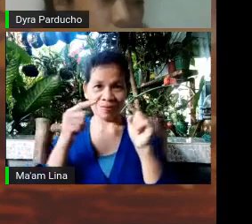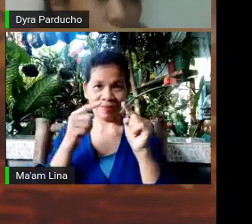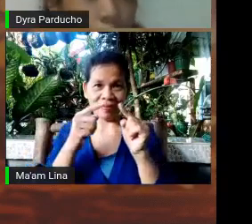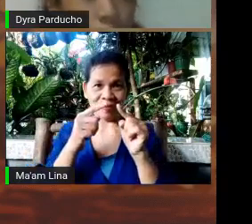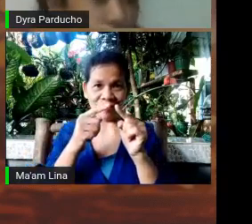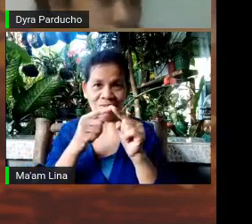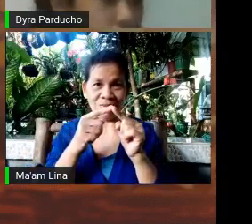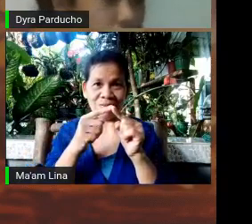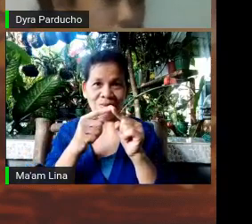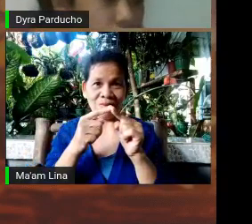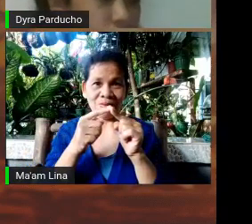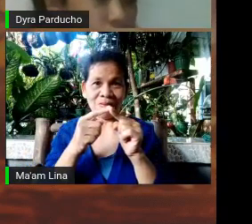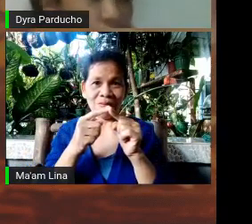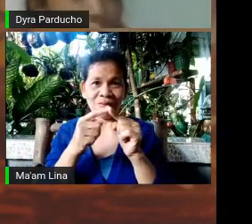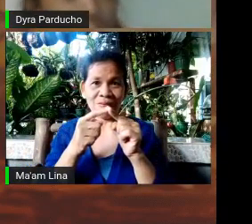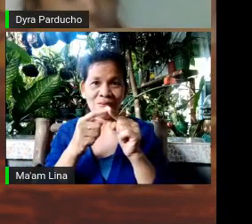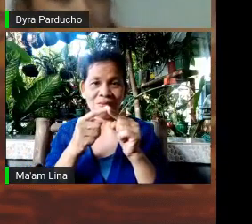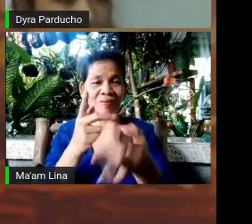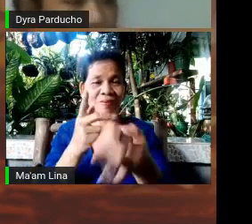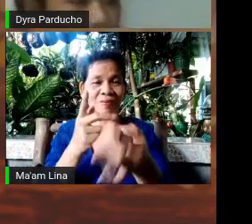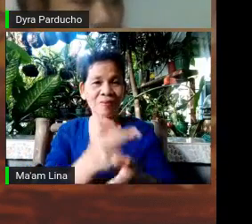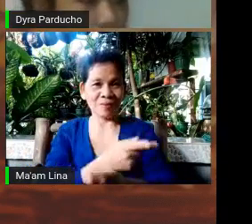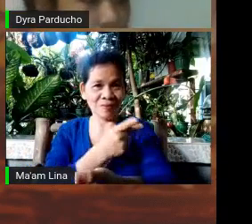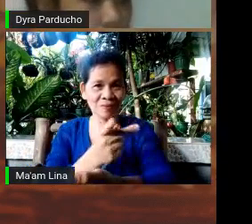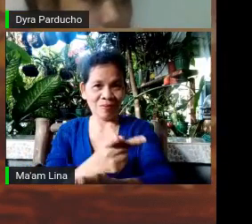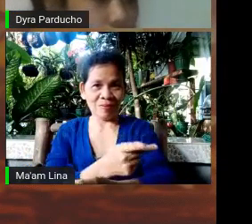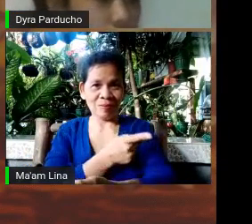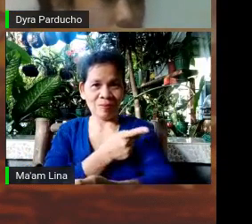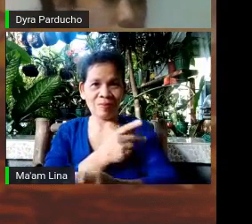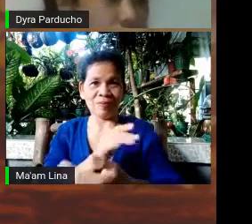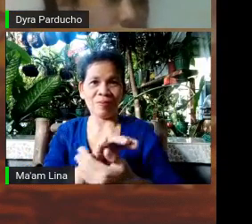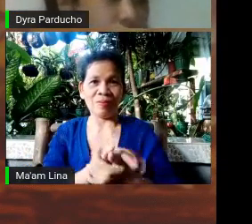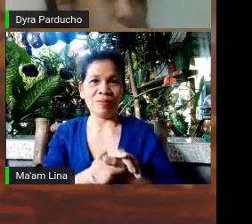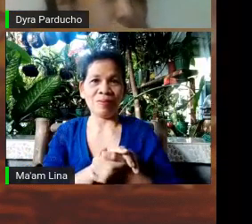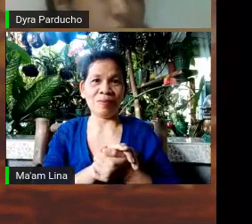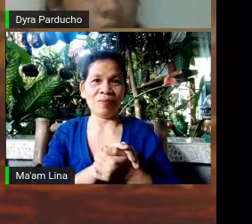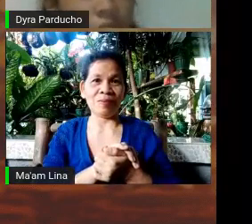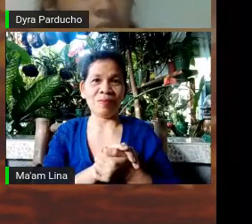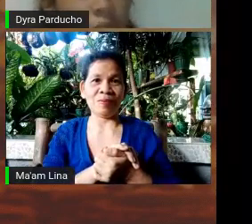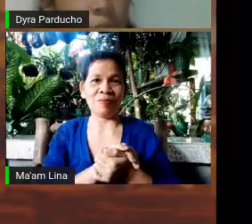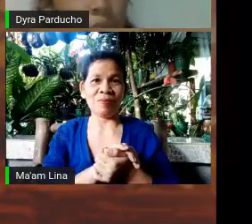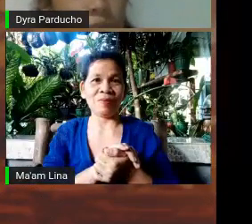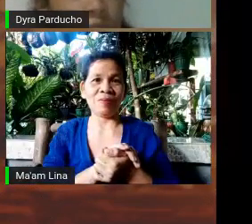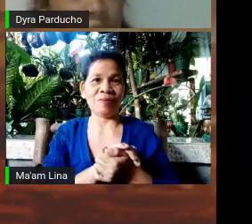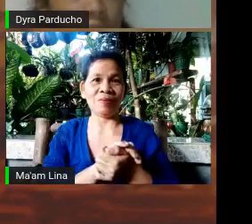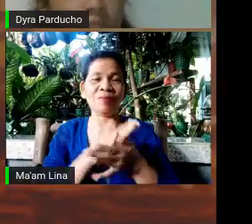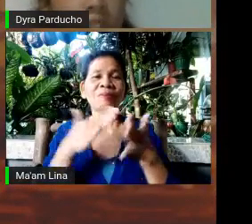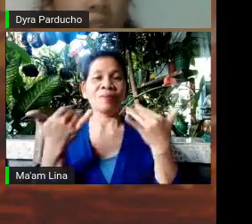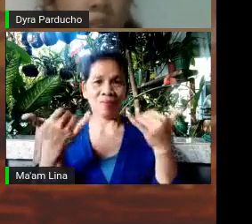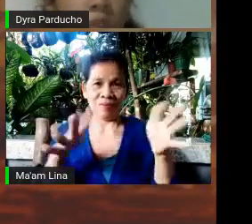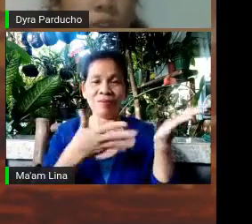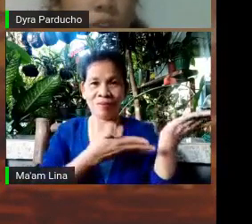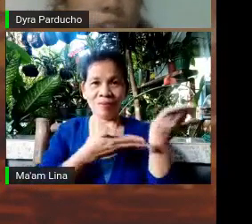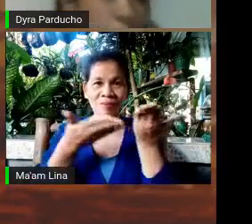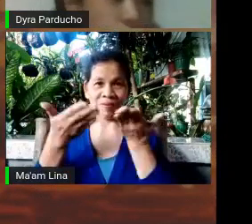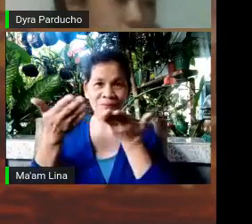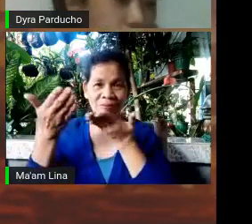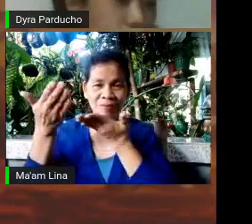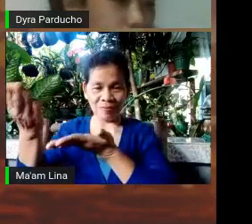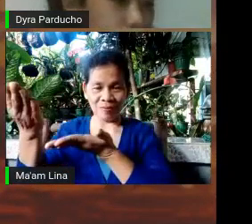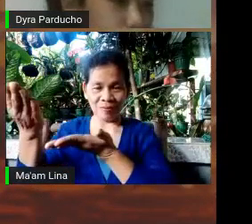sa bull. And then po, ito ay dadalhin na po ng saserdote